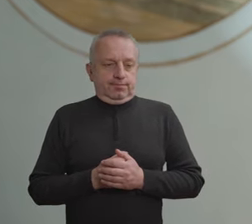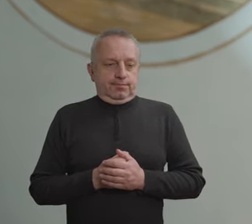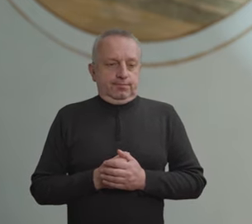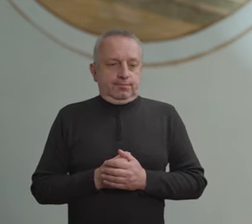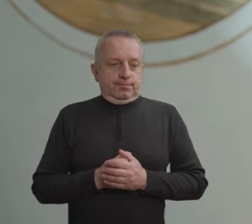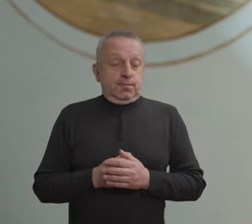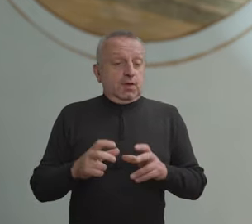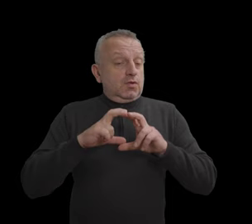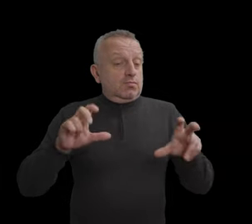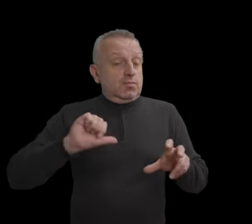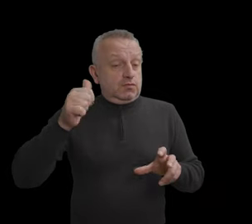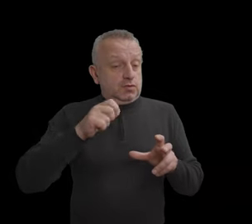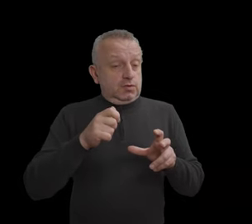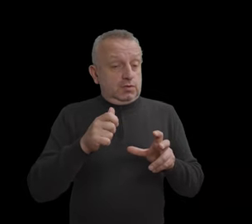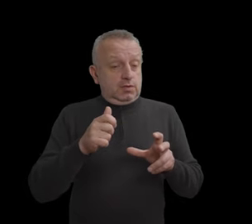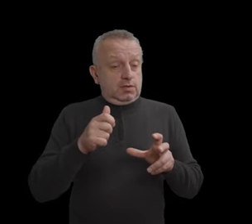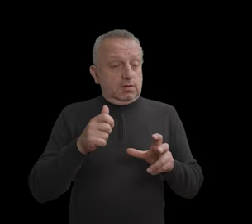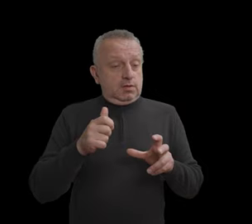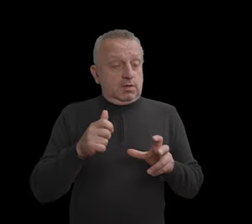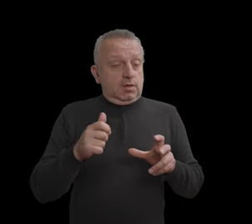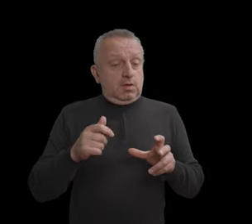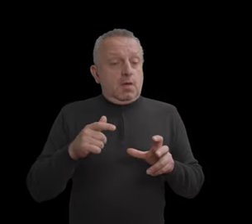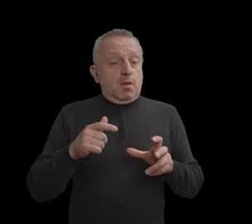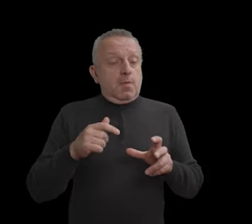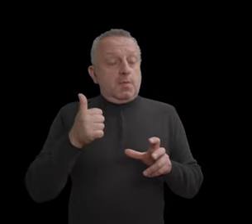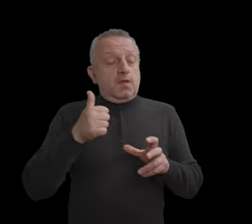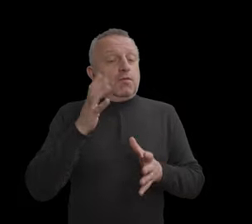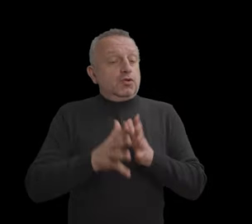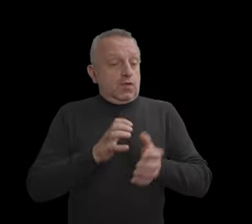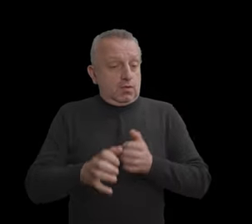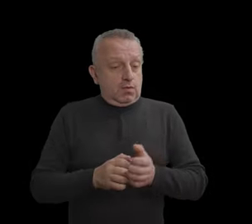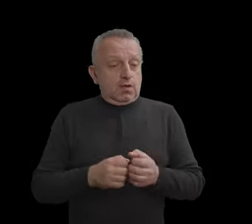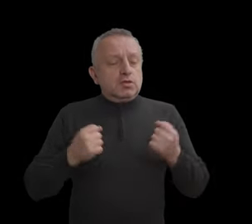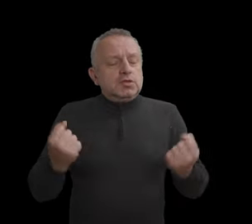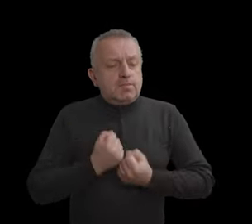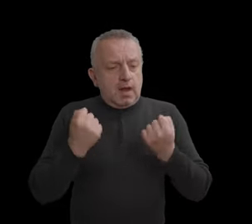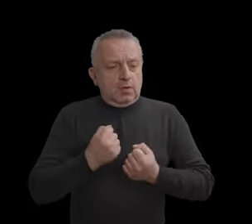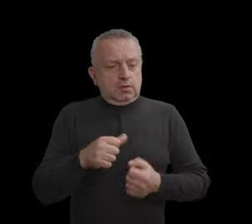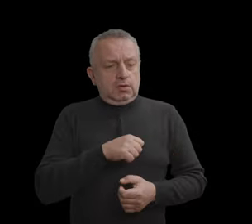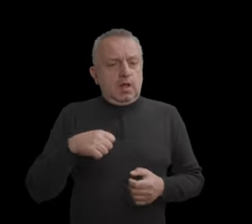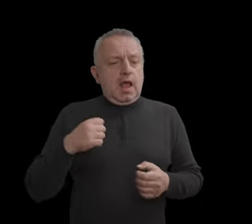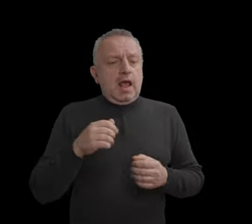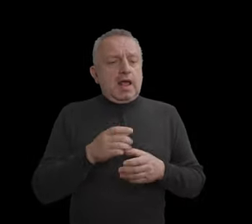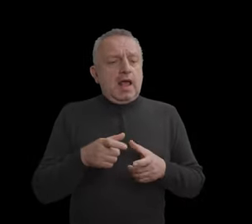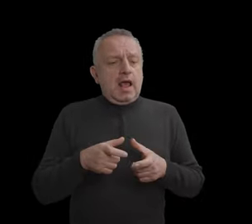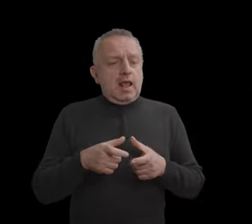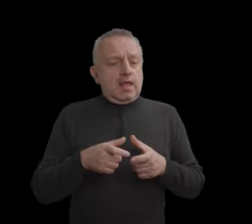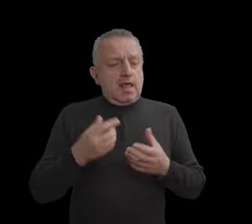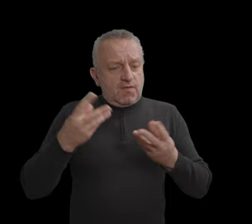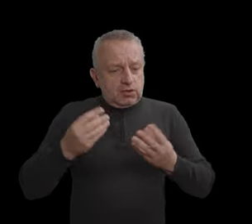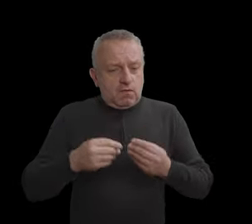jest jako Stomil Bydgoszcz. W czasie I wojny światowej książę Andrzej Lubomirski wspierał również uchodźców,